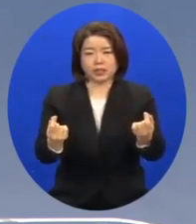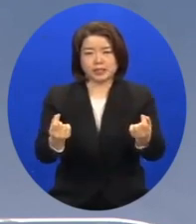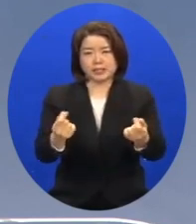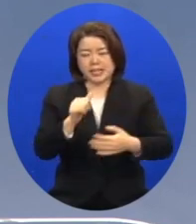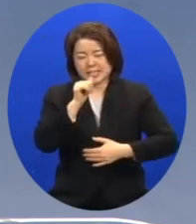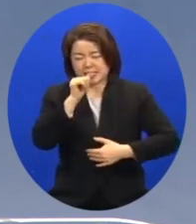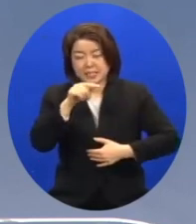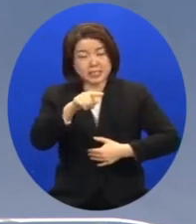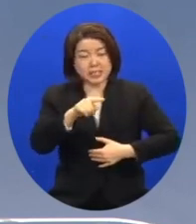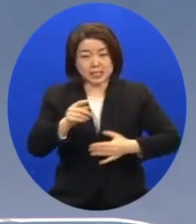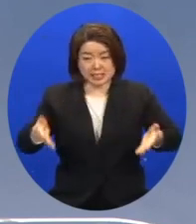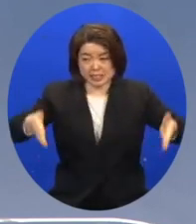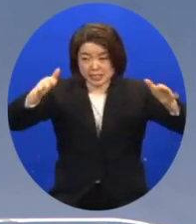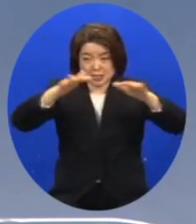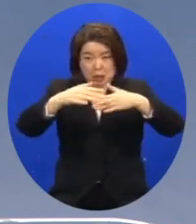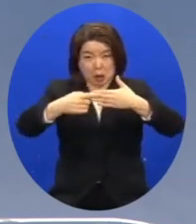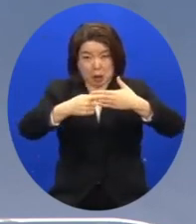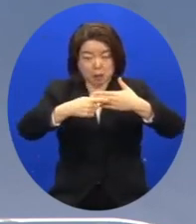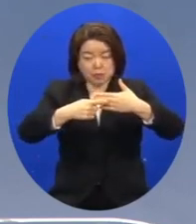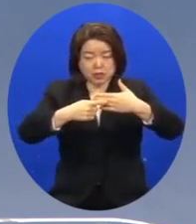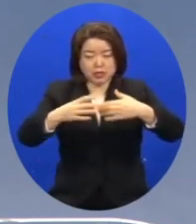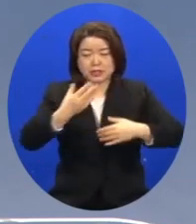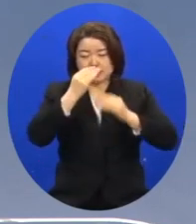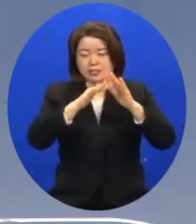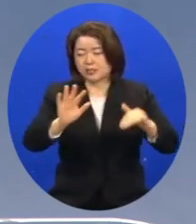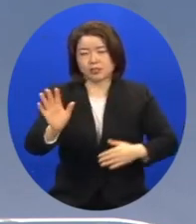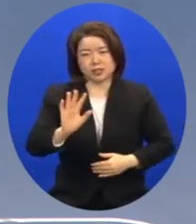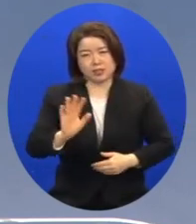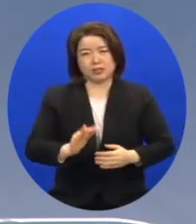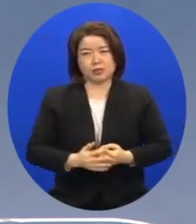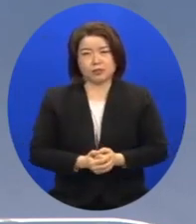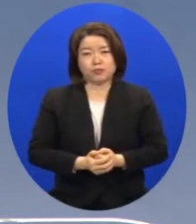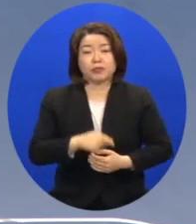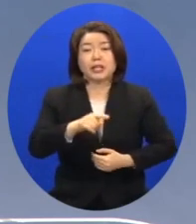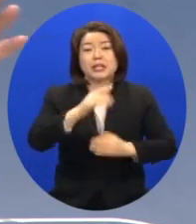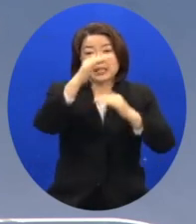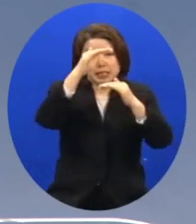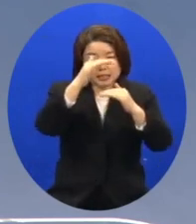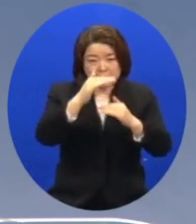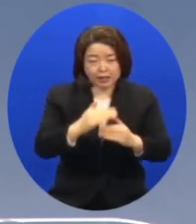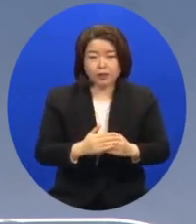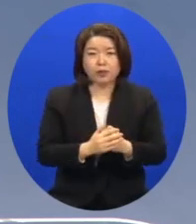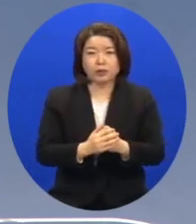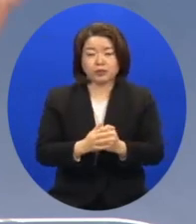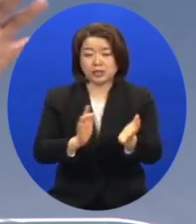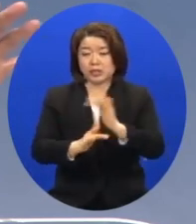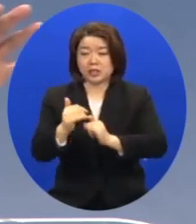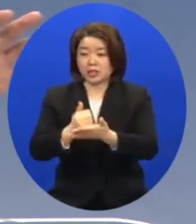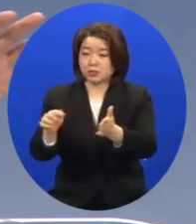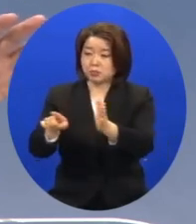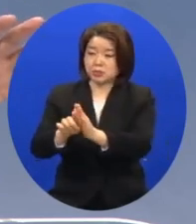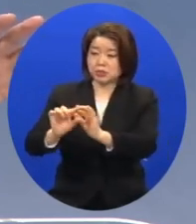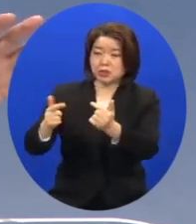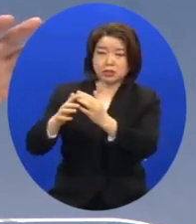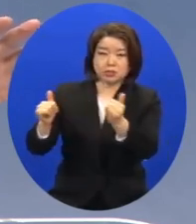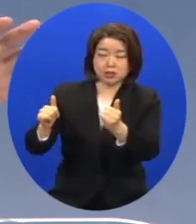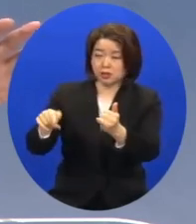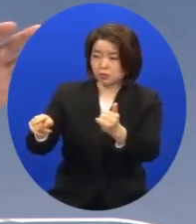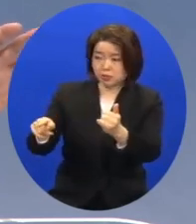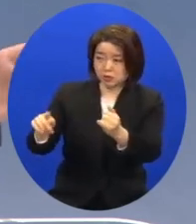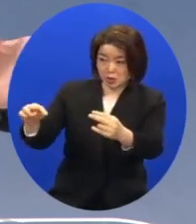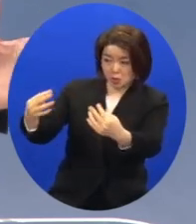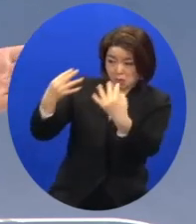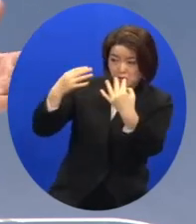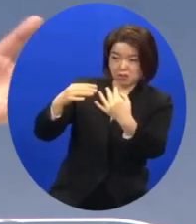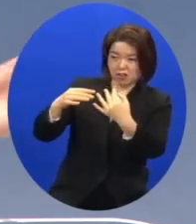성전이 아닙니다 2 이 사실을 예수를 안 믿는 불신자들은 아 도저히 알 수가 없습니다